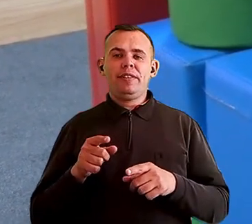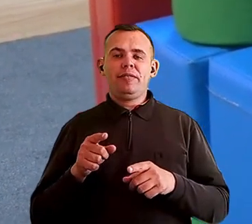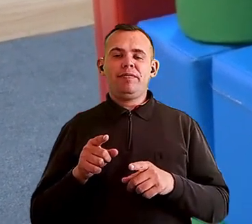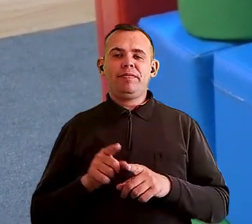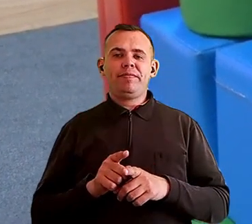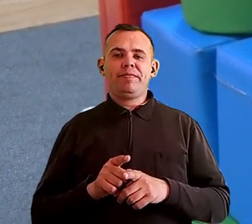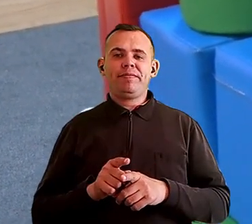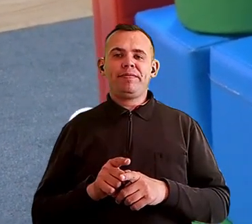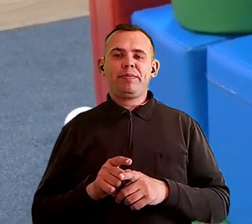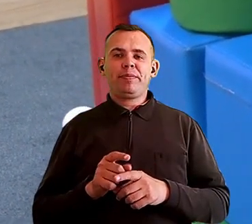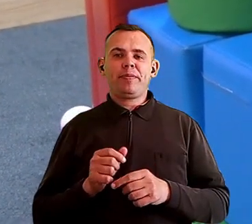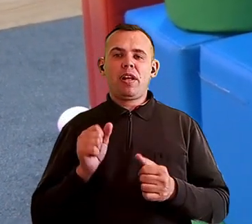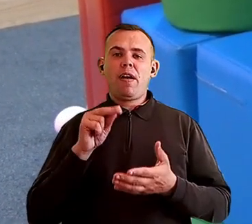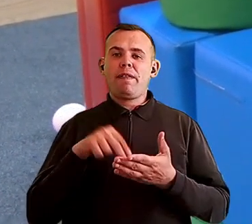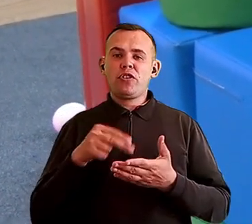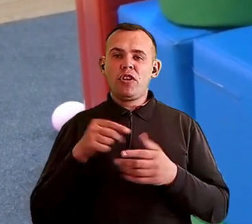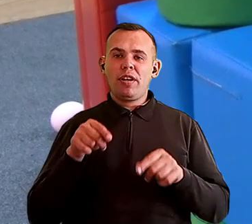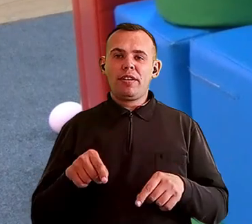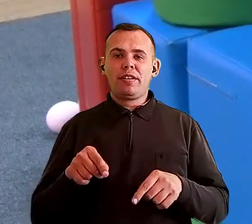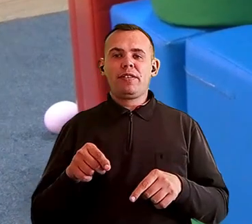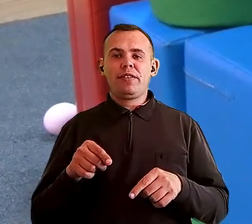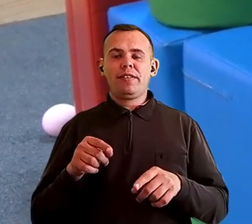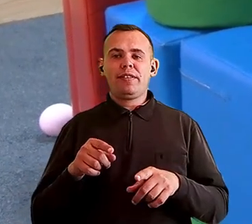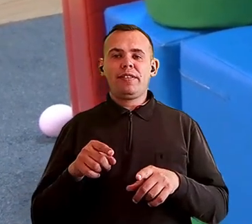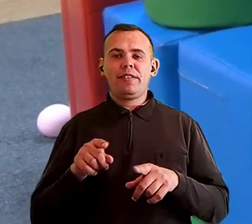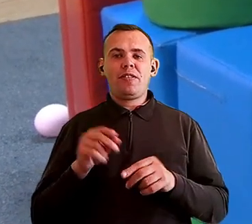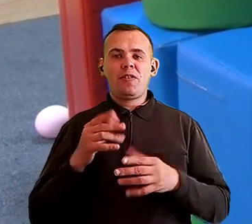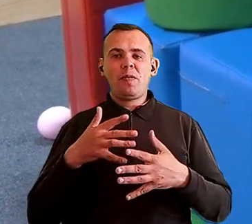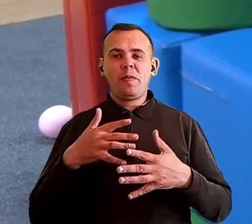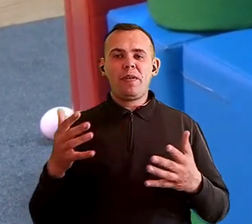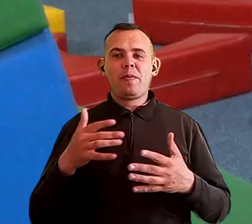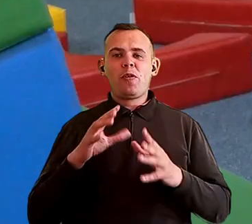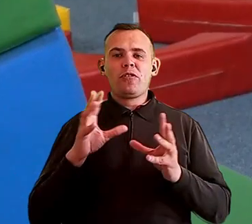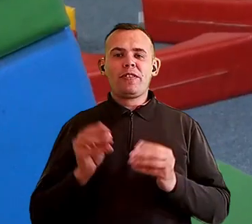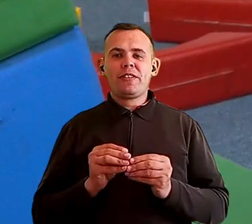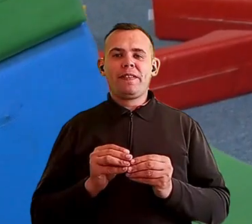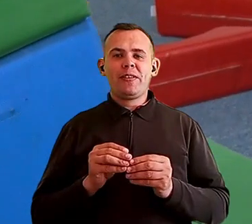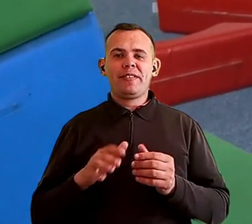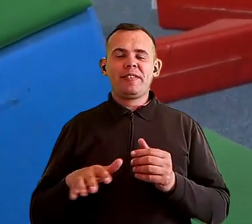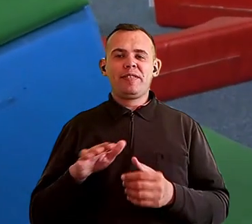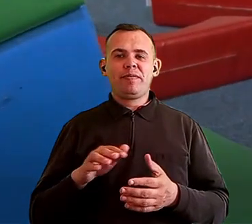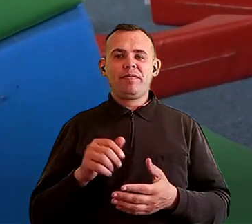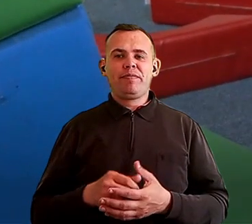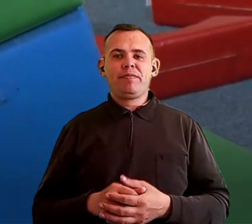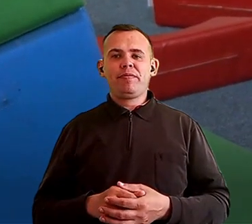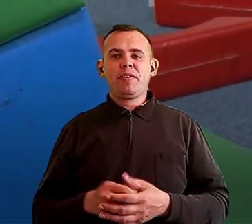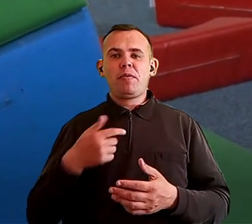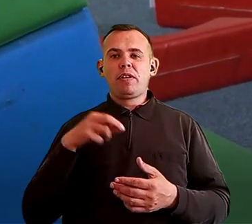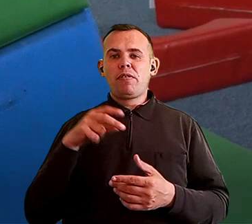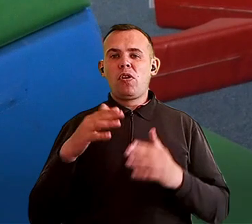Черкасах мені головне, це більше всього тут. заходили додому, вона не